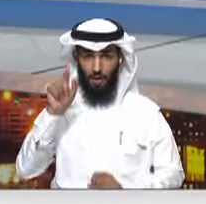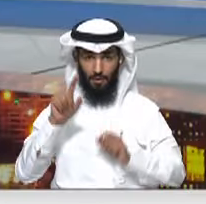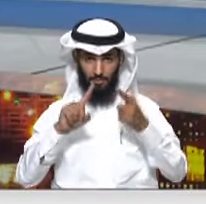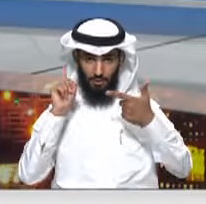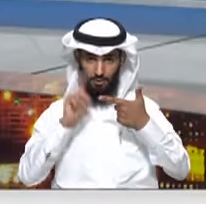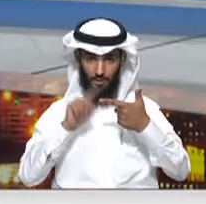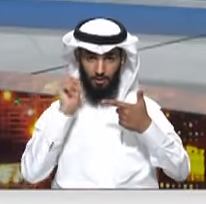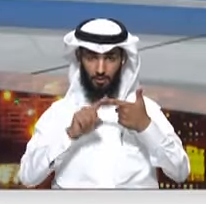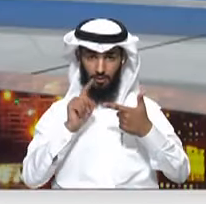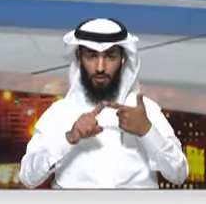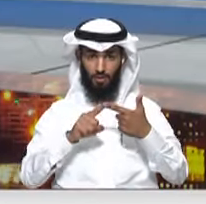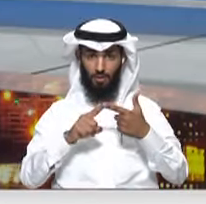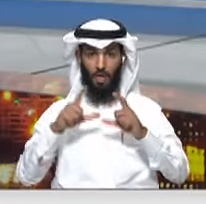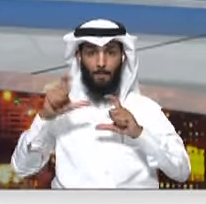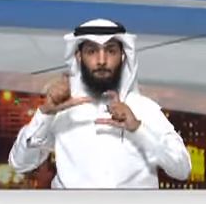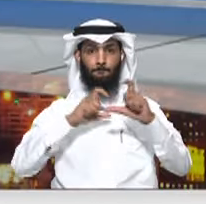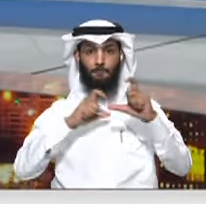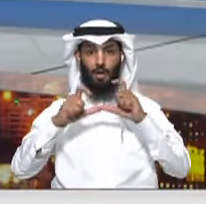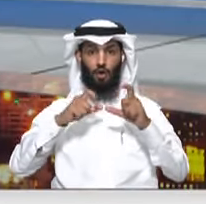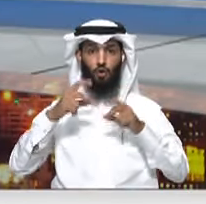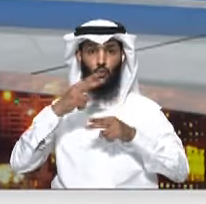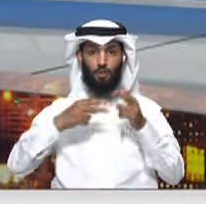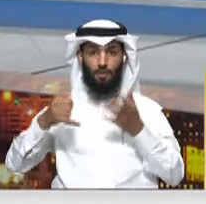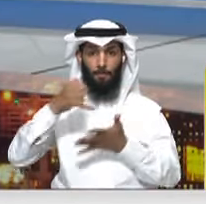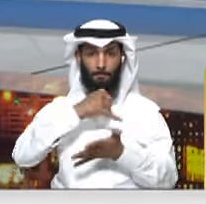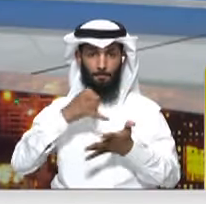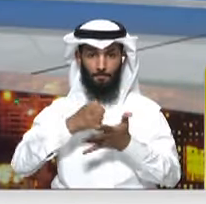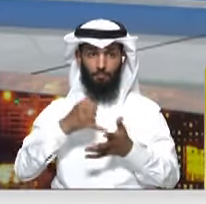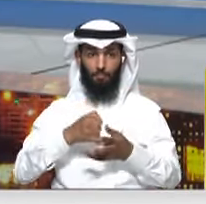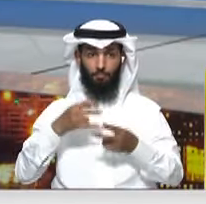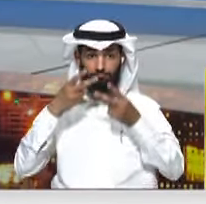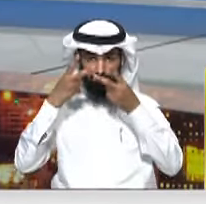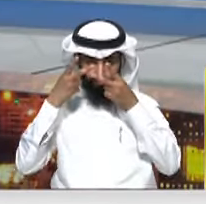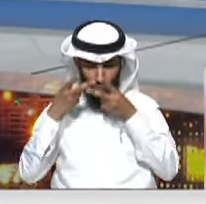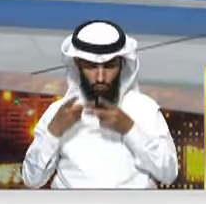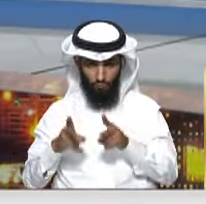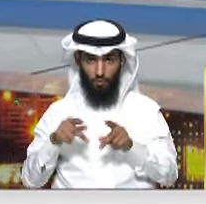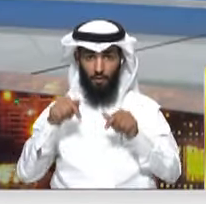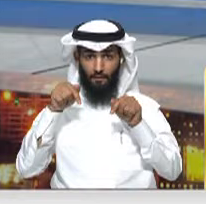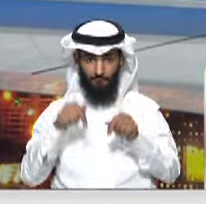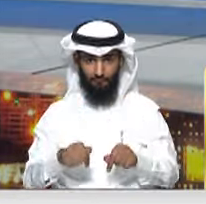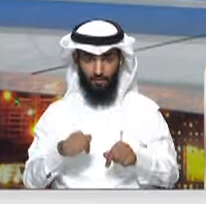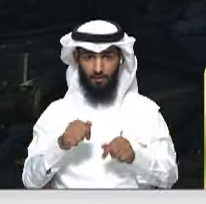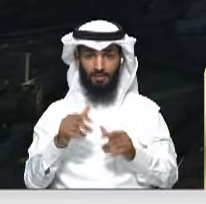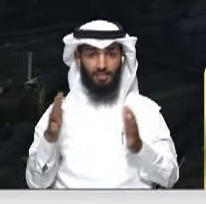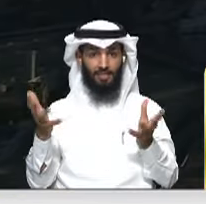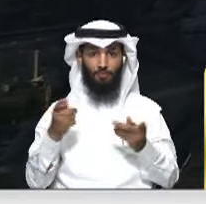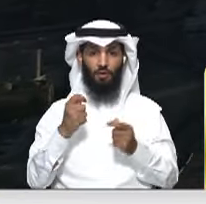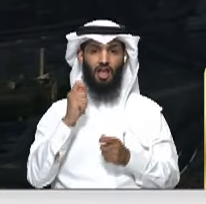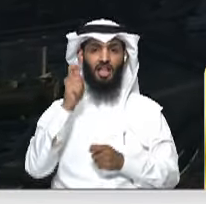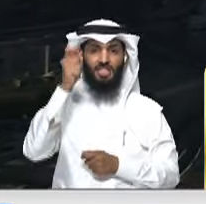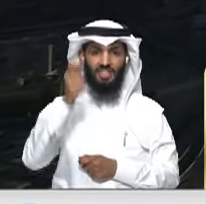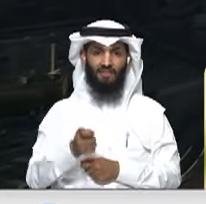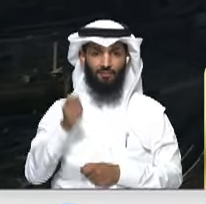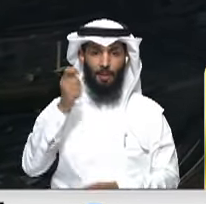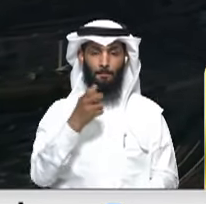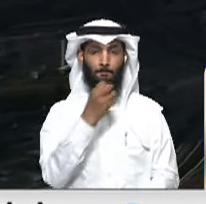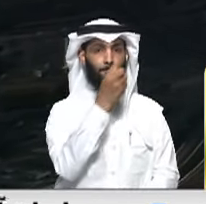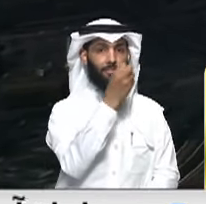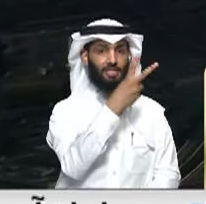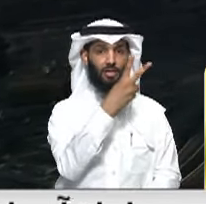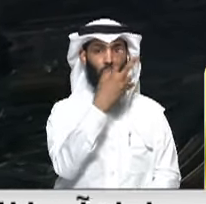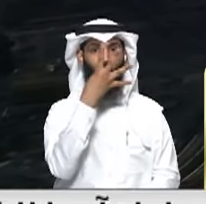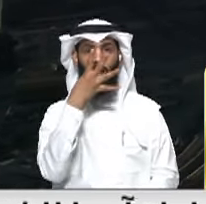اعلن بنك الكويت المركزي تخصيص اصدار سندات وتورق بقيمه بلغت 240